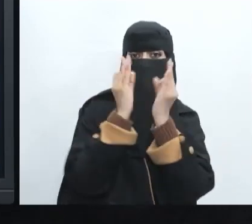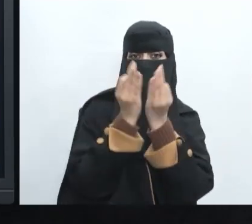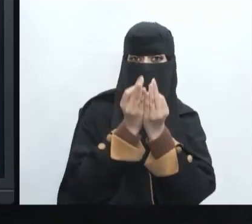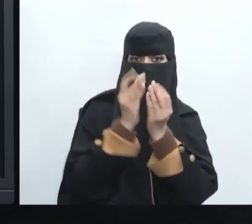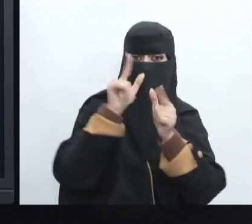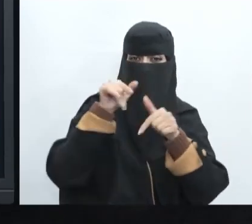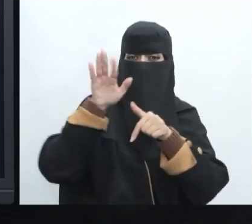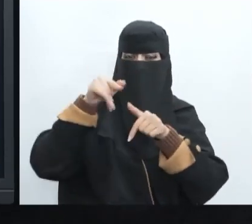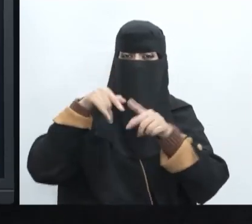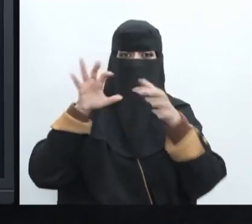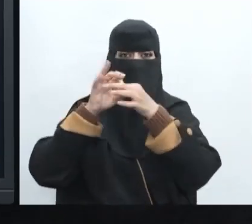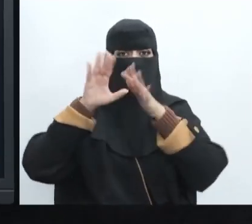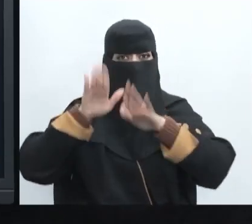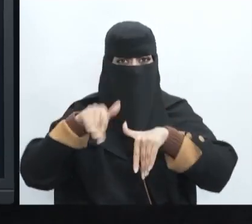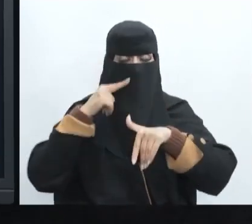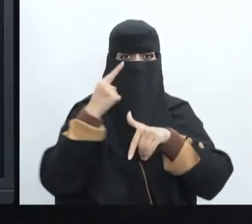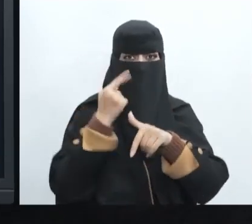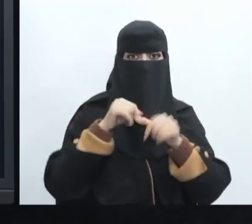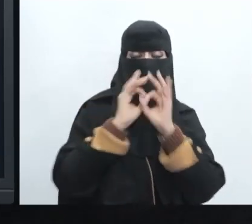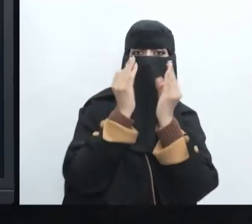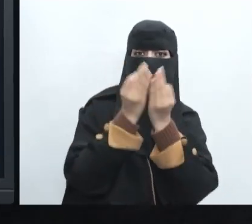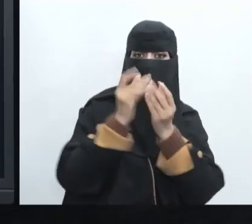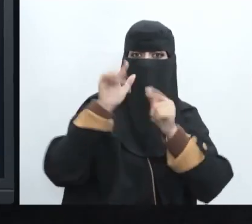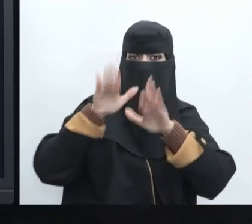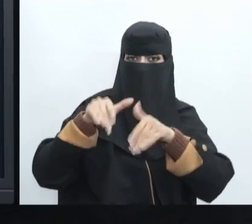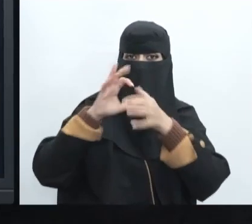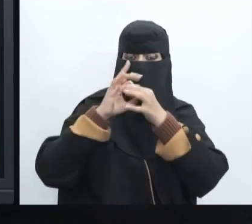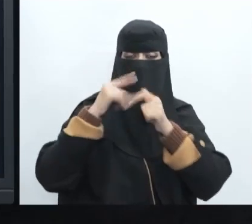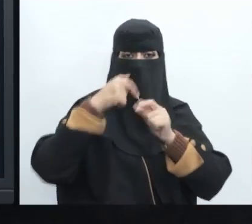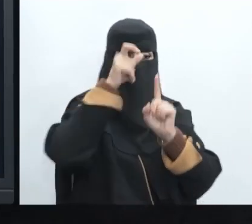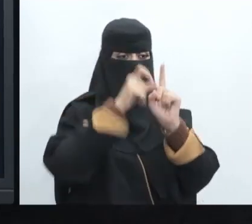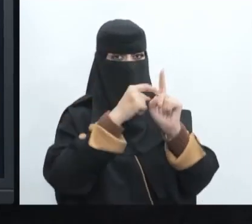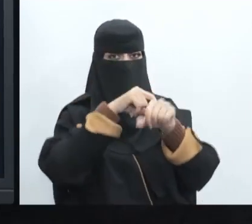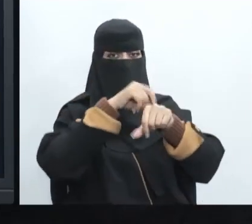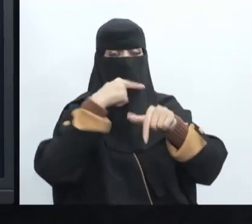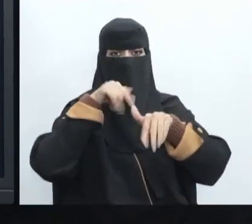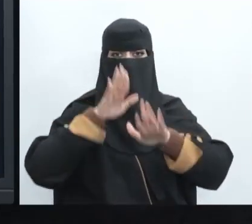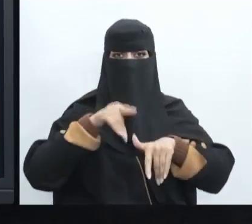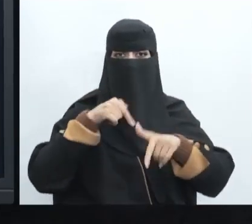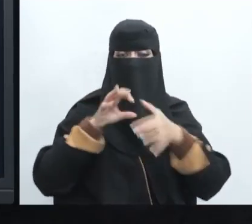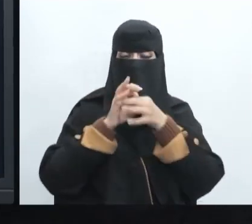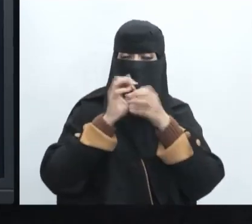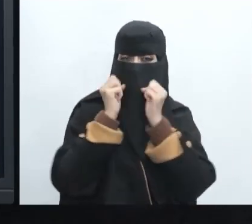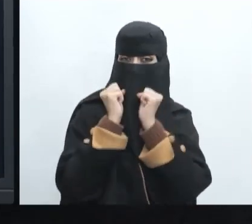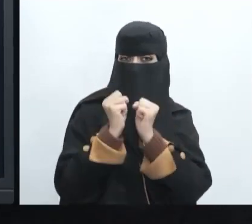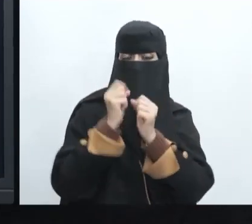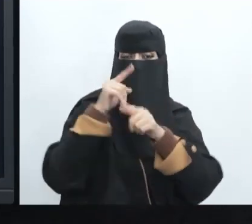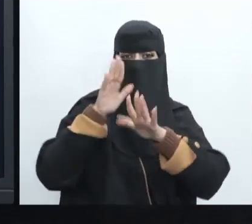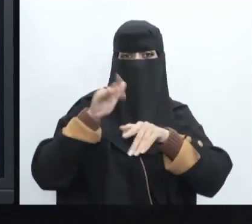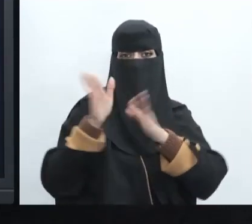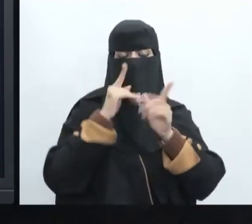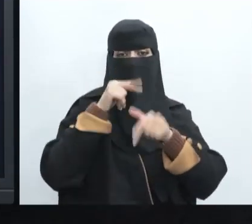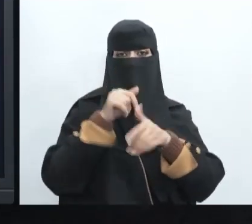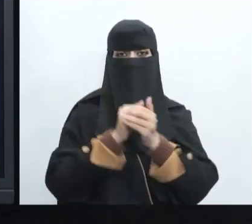ربط بالحياه الاجتماعيه وربط بالانسان ارتباطا وثيقا اذا ابنائه